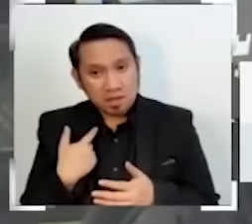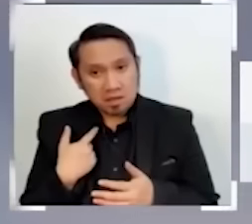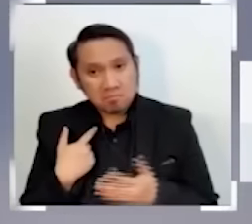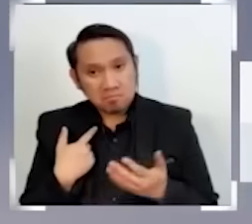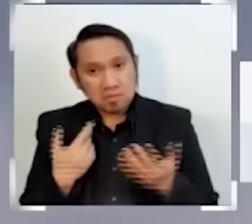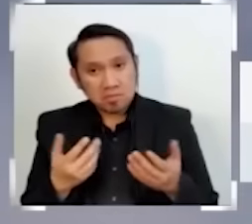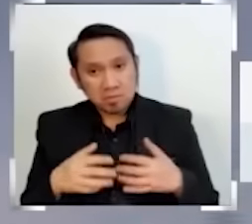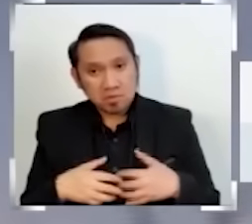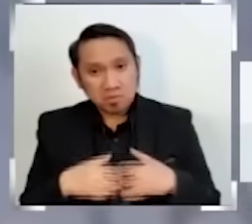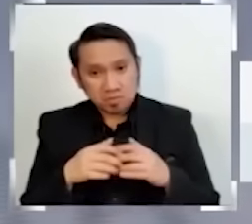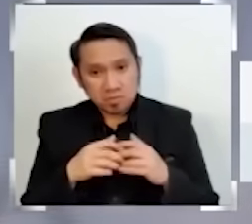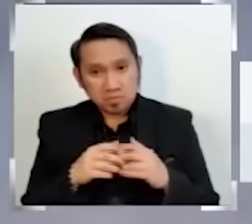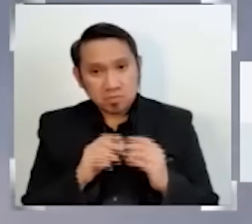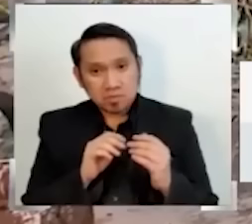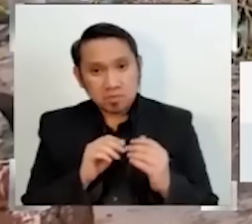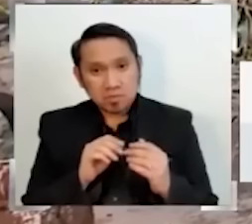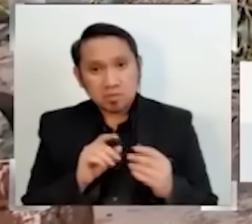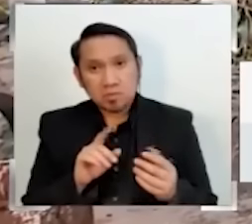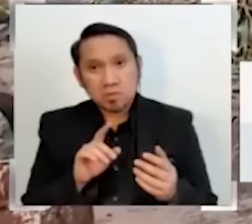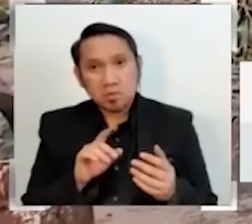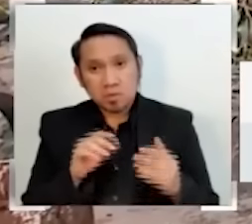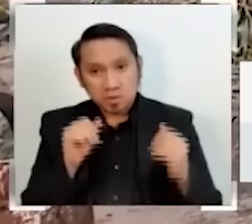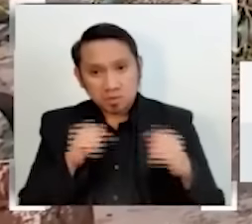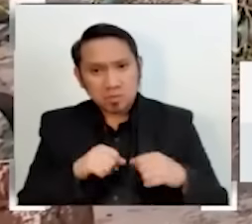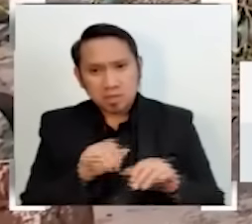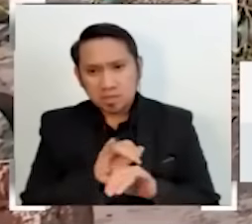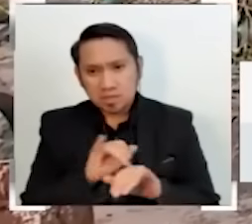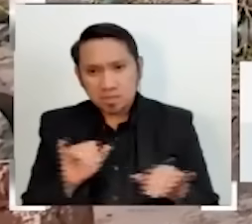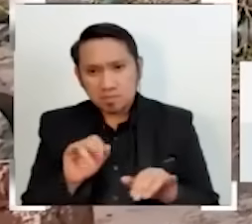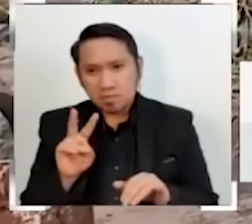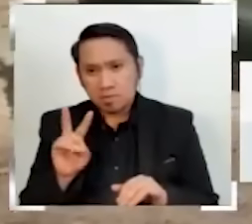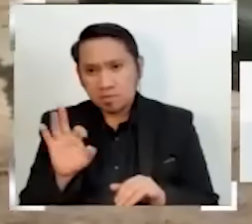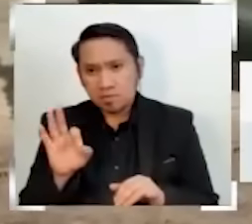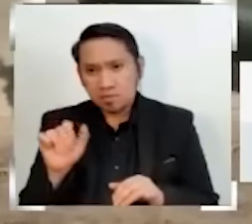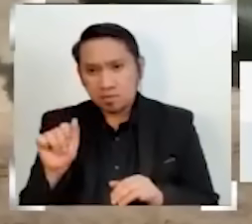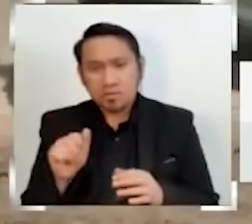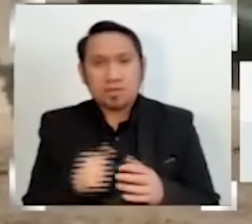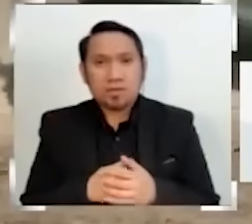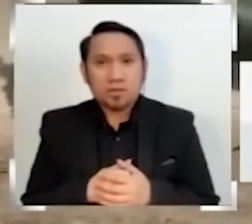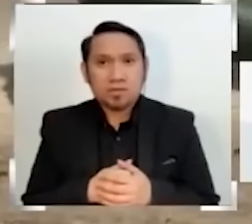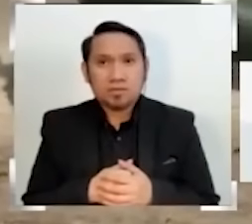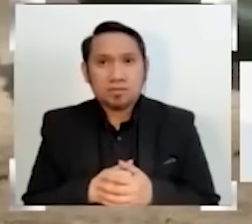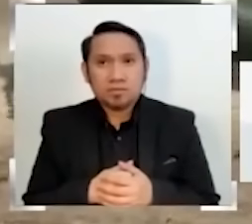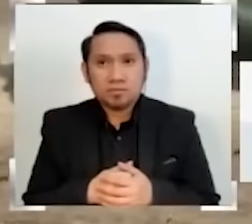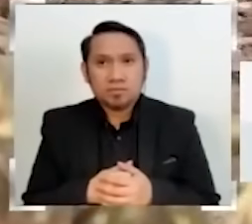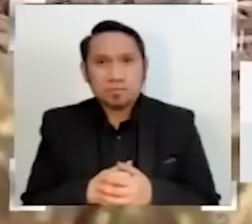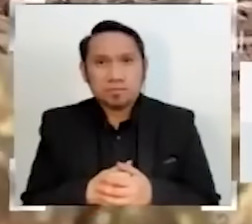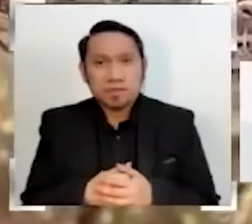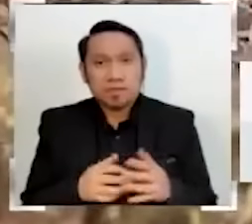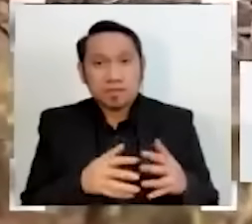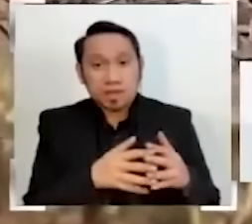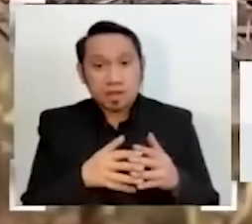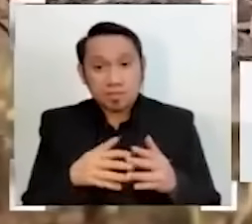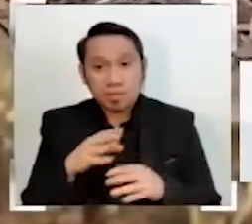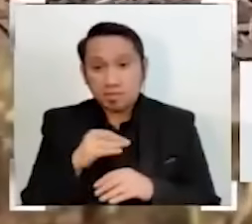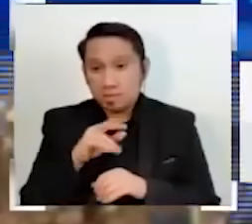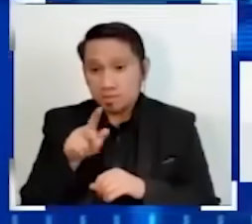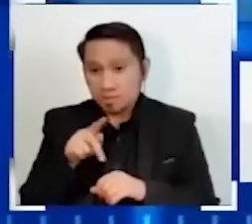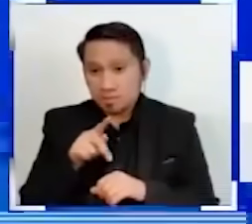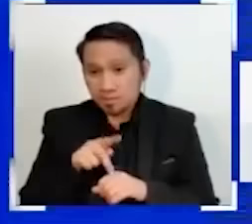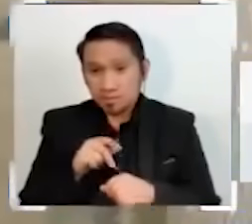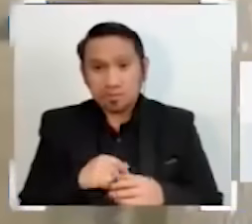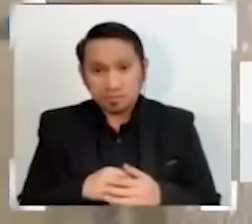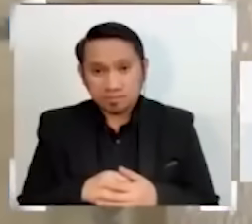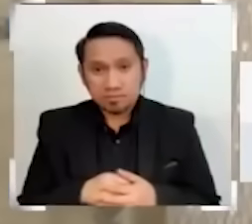isang kasunduan nakapareho ng Visiting Forces Agreement o VFA ng Amerika at Pilipinas.